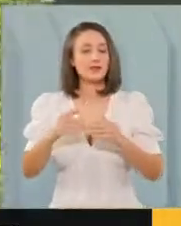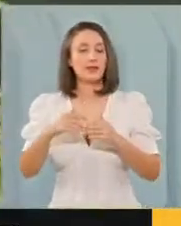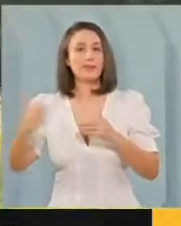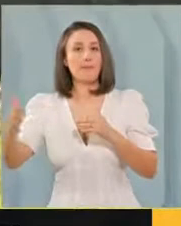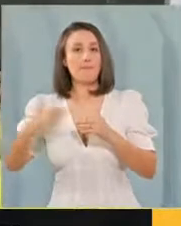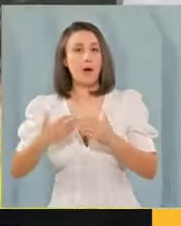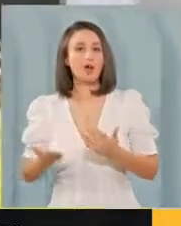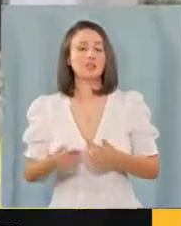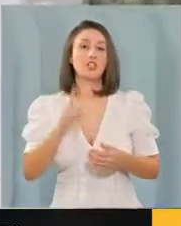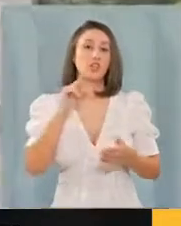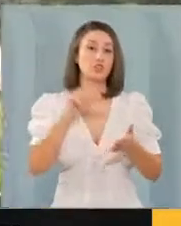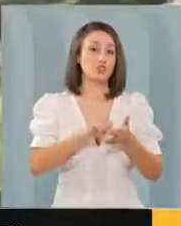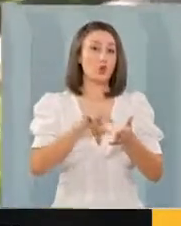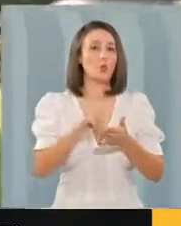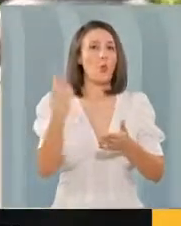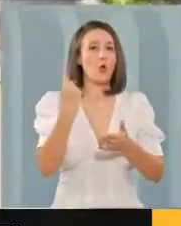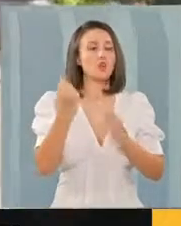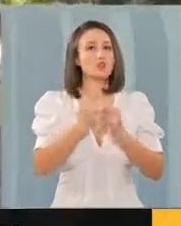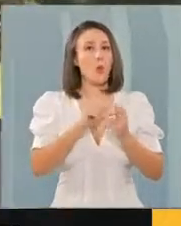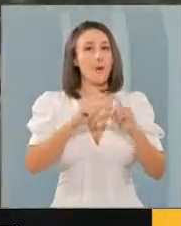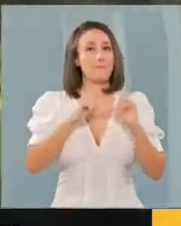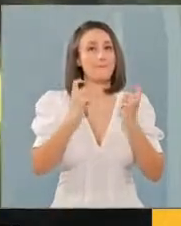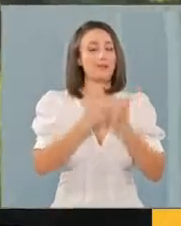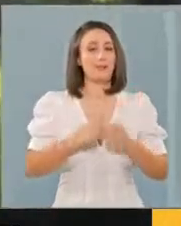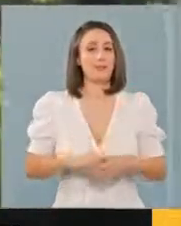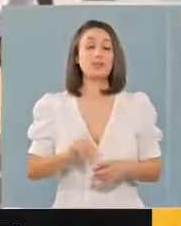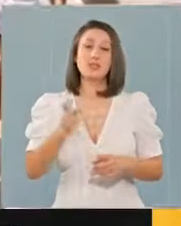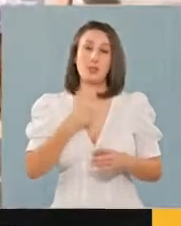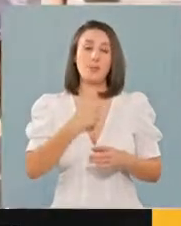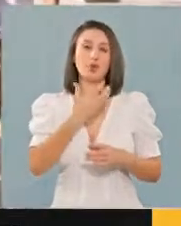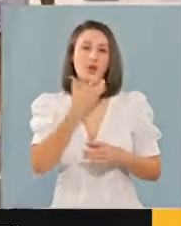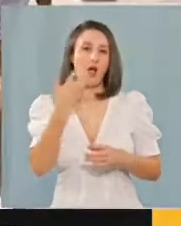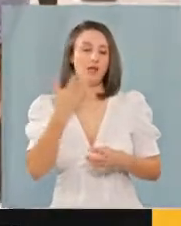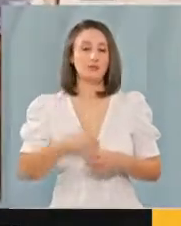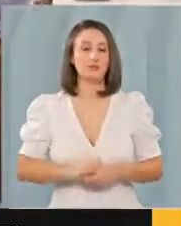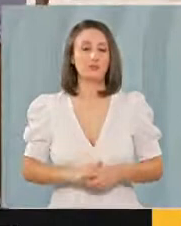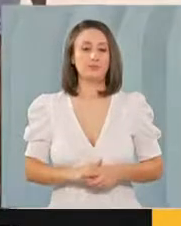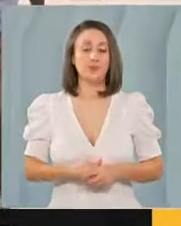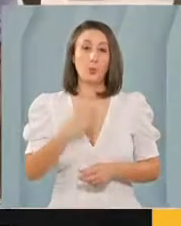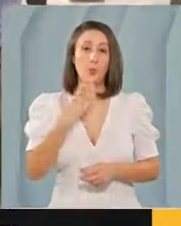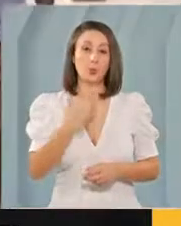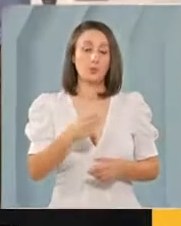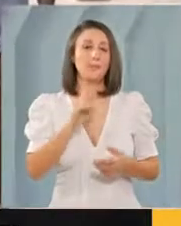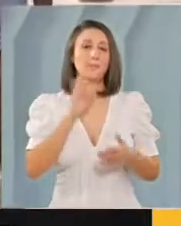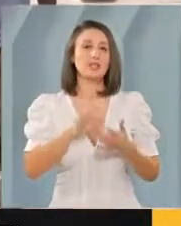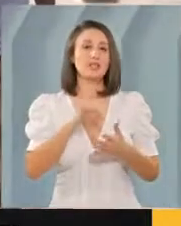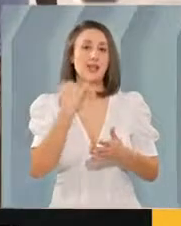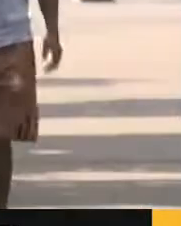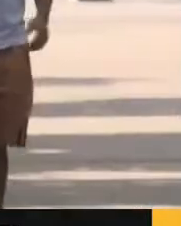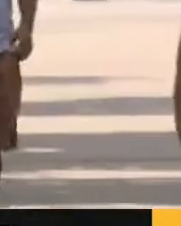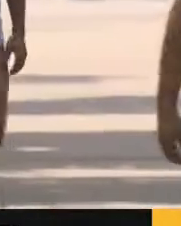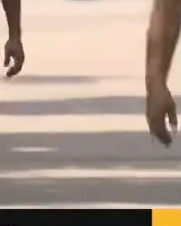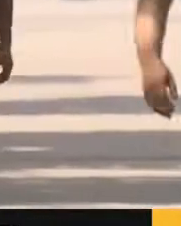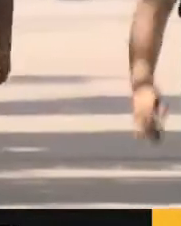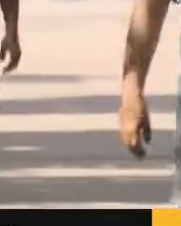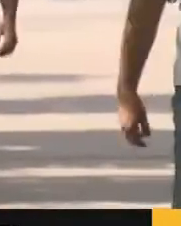de centrul unei localități sau în apartamente care se pot supraîncălzi. Vă mulțumesc foarte mult, doamna dr.